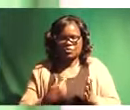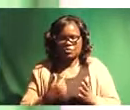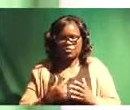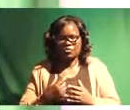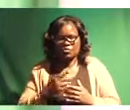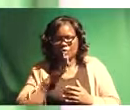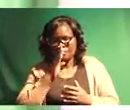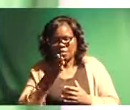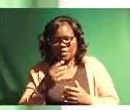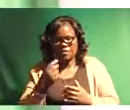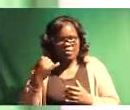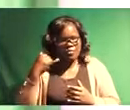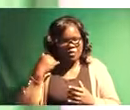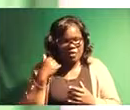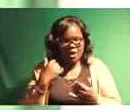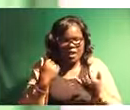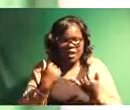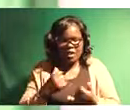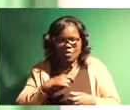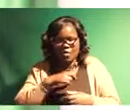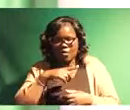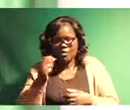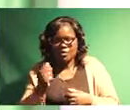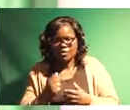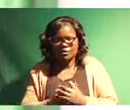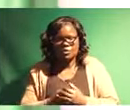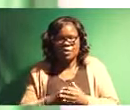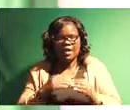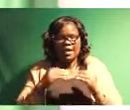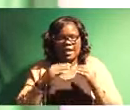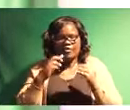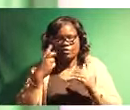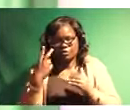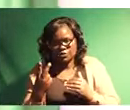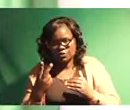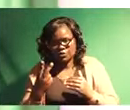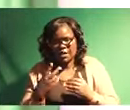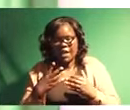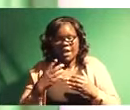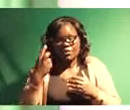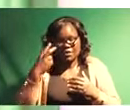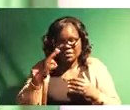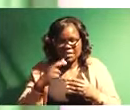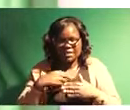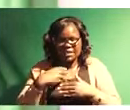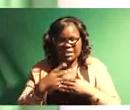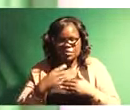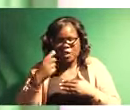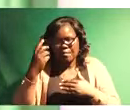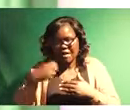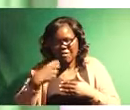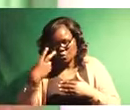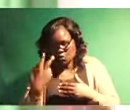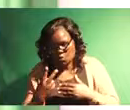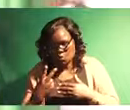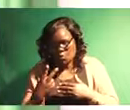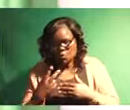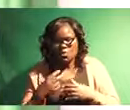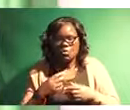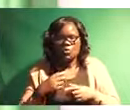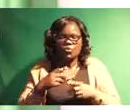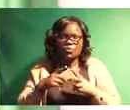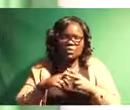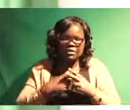peke yako kwa simu. Sasa tutaenda hatua ya pili, na mtaiona in the next 1 month or 2 months tuta roll